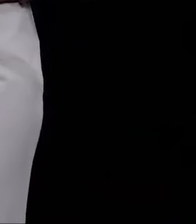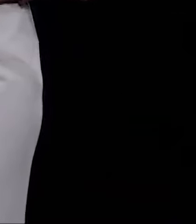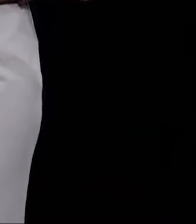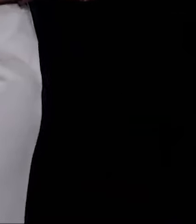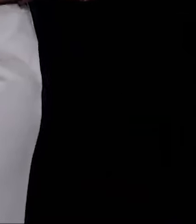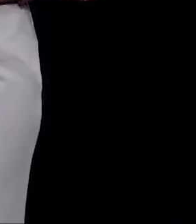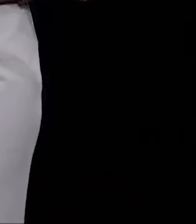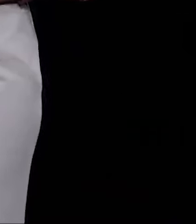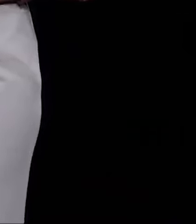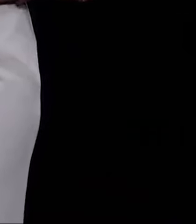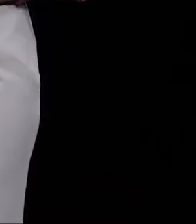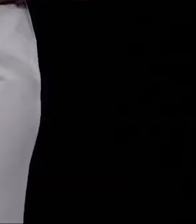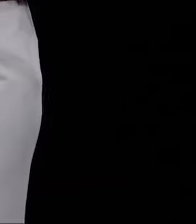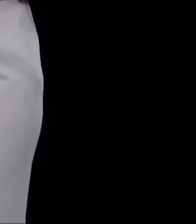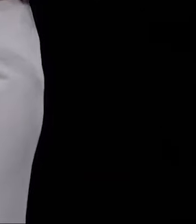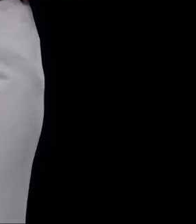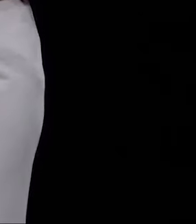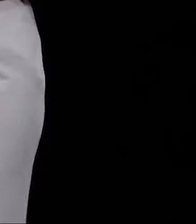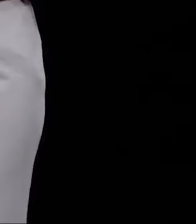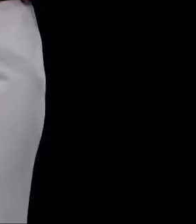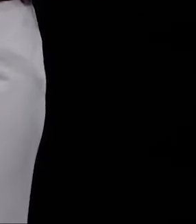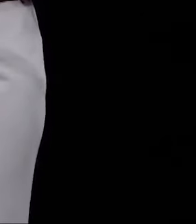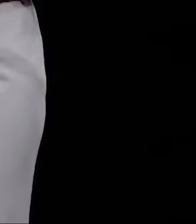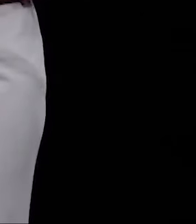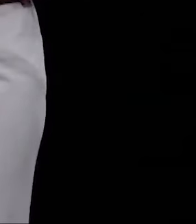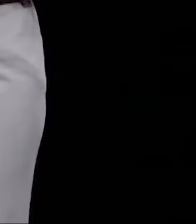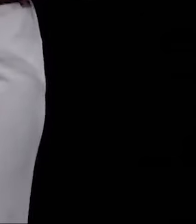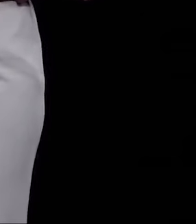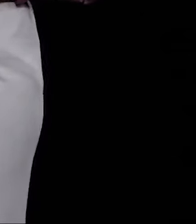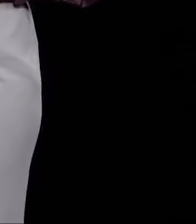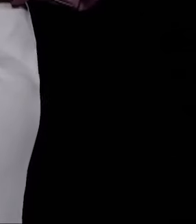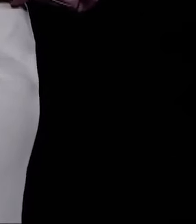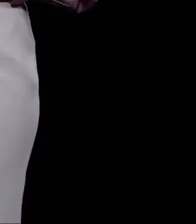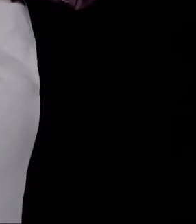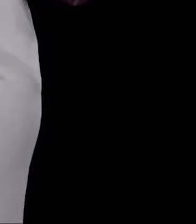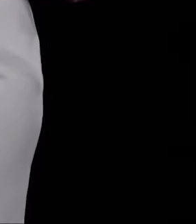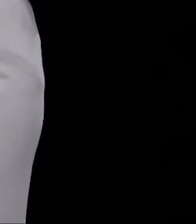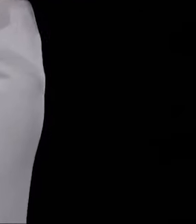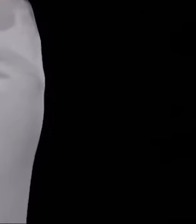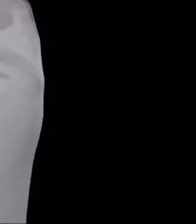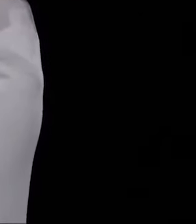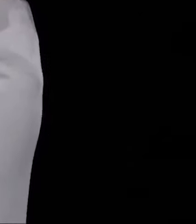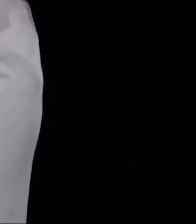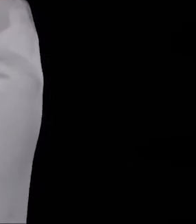언제 어디서나 내 손안의 뉴스. 광주 MBC 뉴스 유튜브 구독으로 함께하세요.